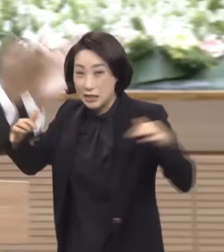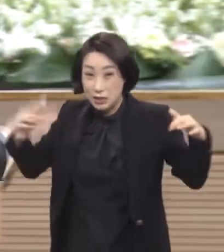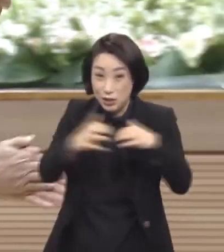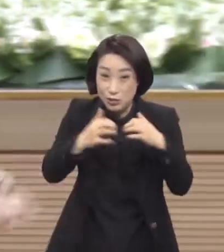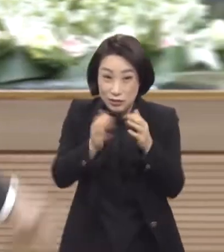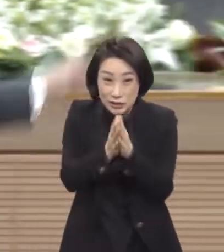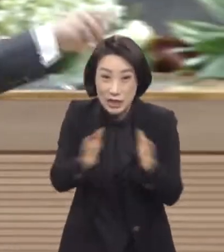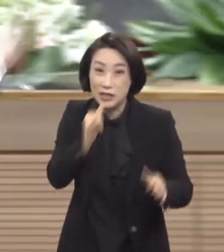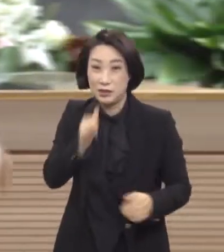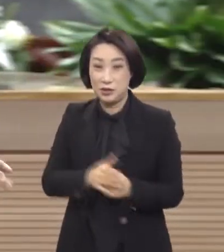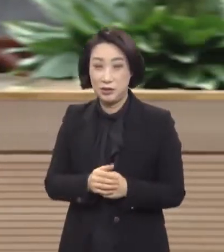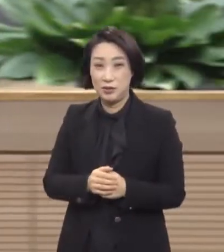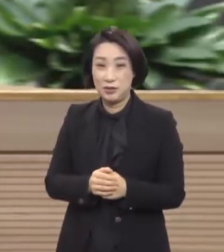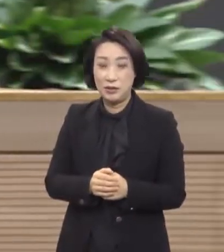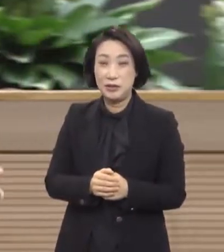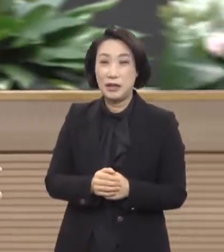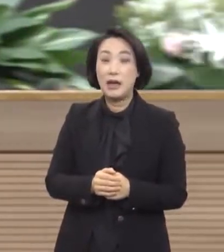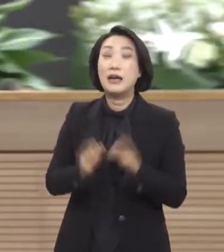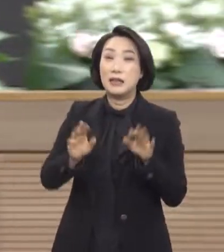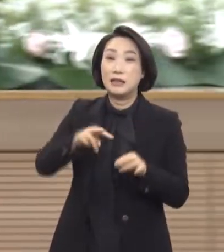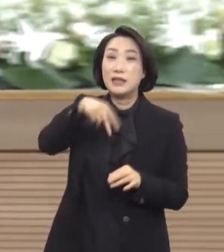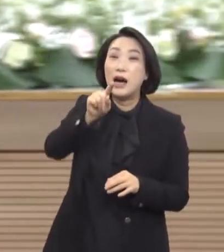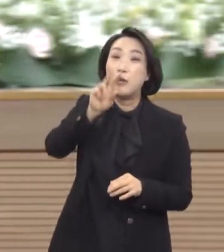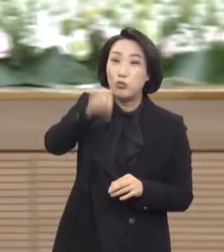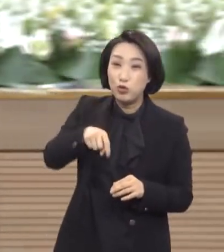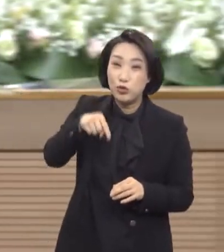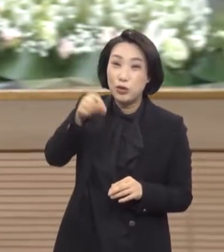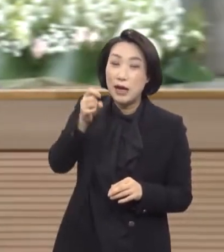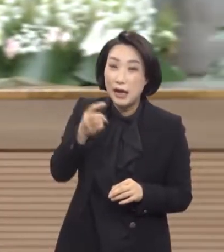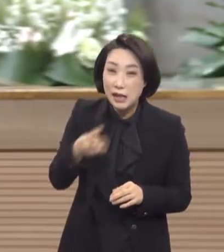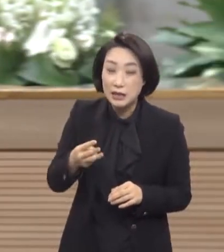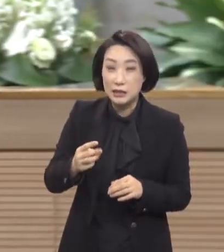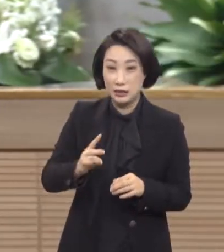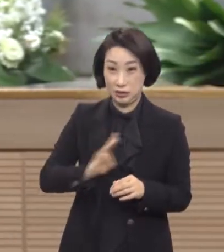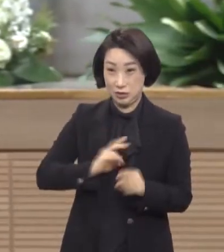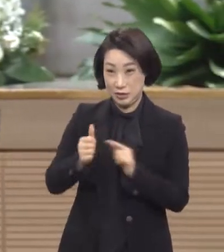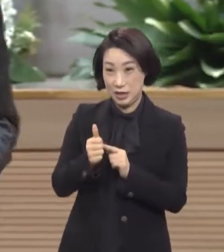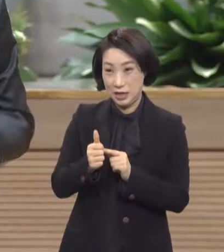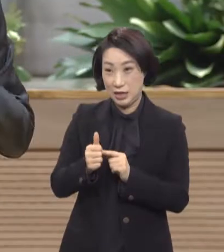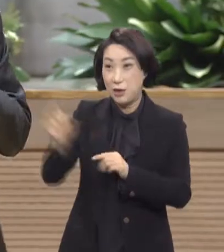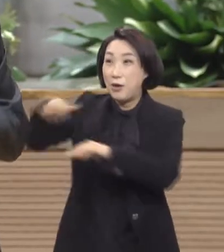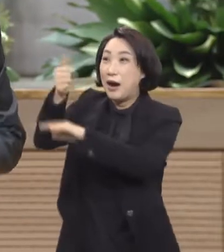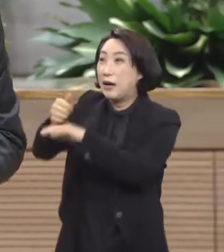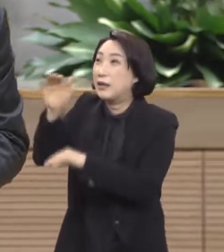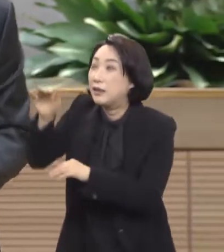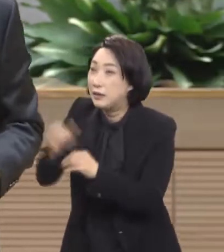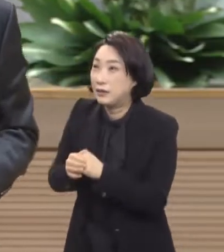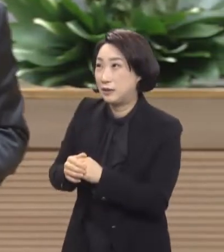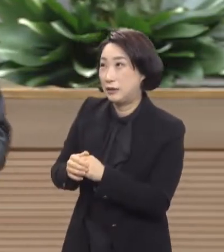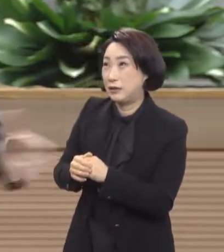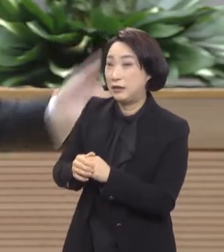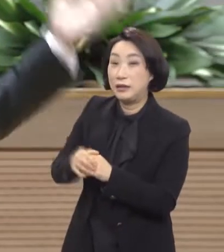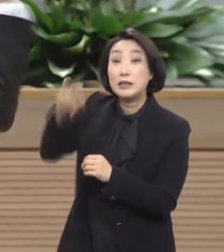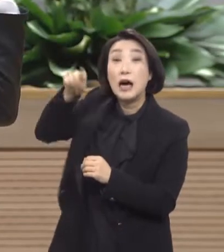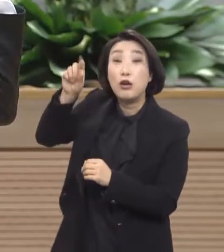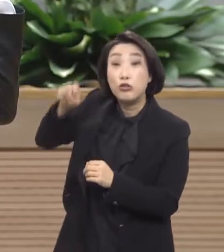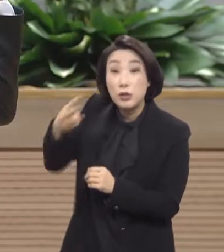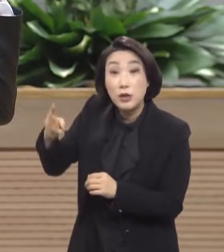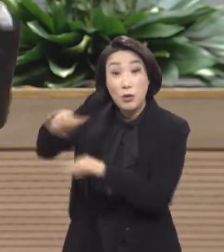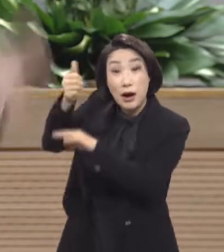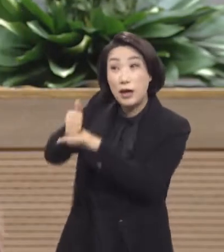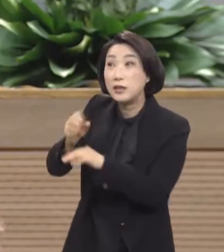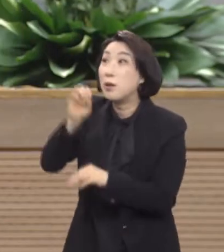사무엘이 왕에게 말해요. 왕이요, 이번 전쟁은